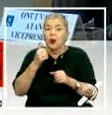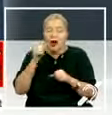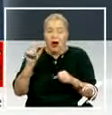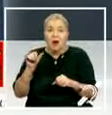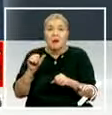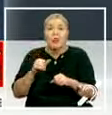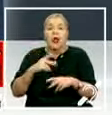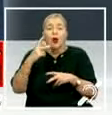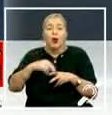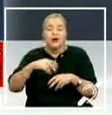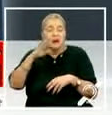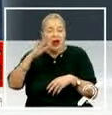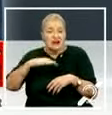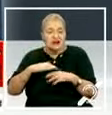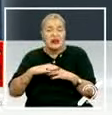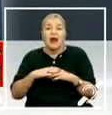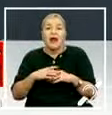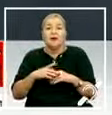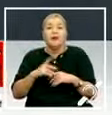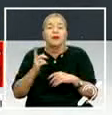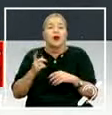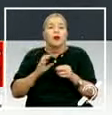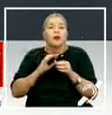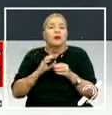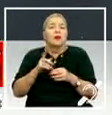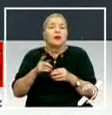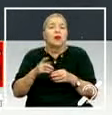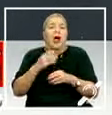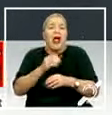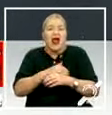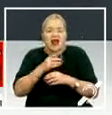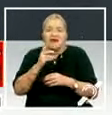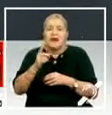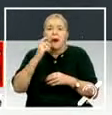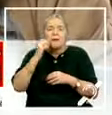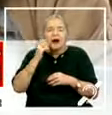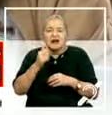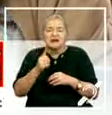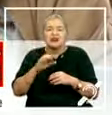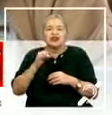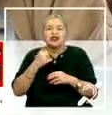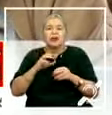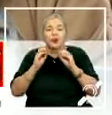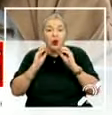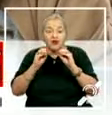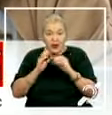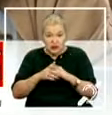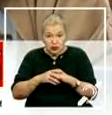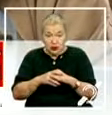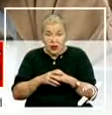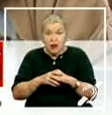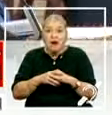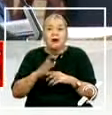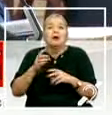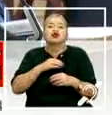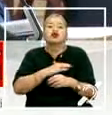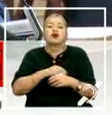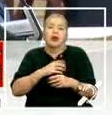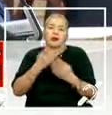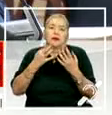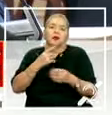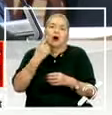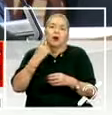în ultimele zile reprezentanții elevilor părinților dar și ai profesorilor nu mai vorbim de studenți au